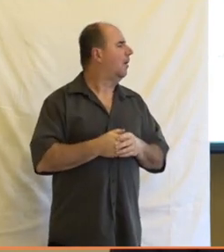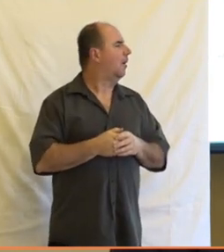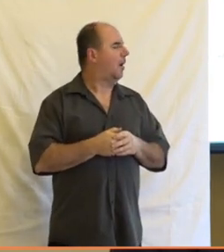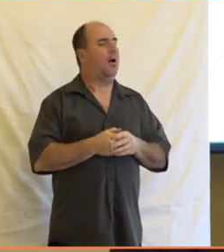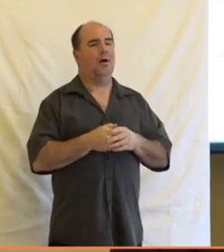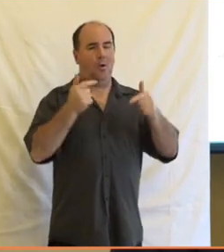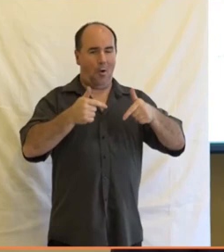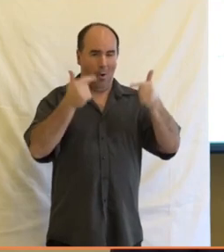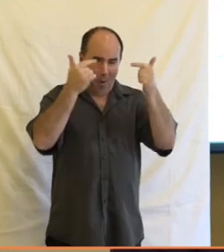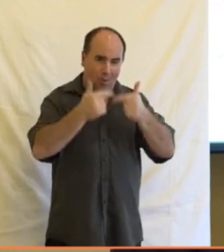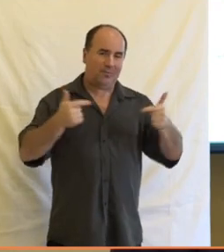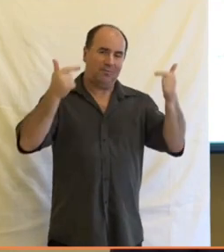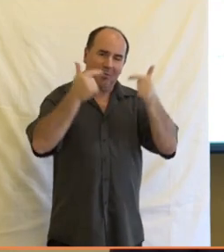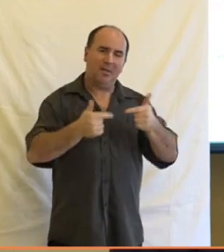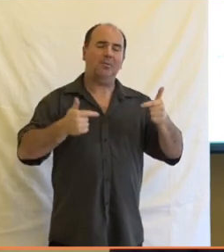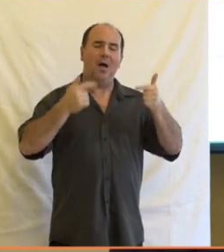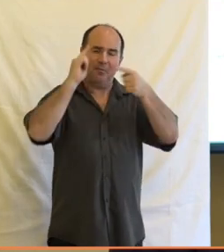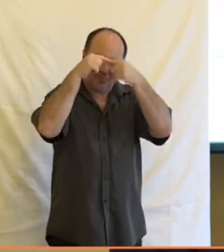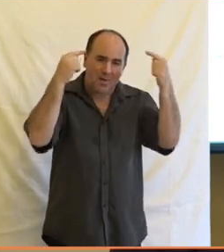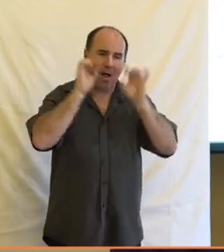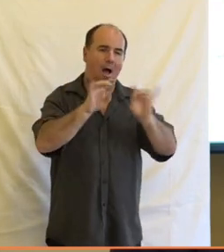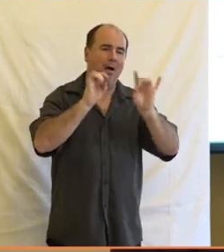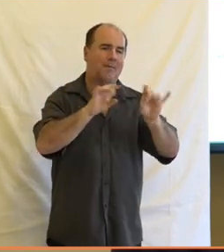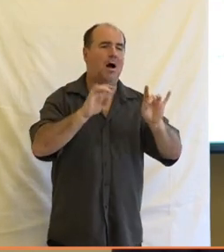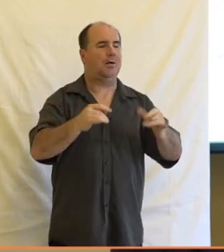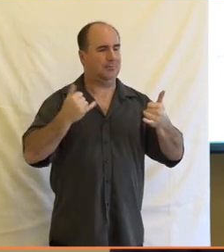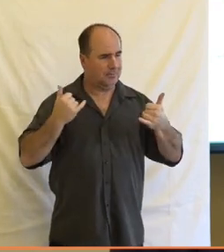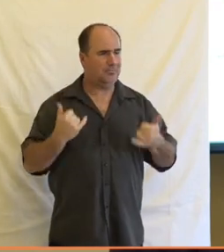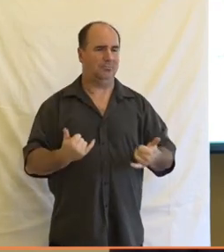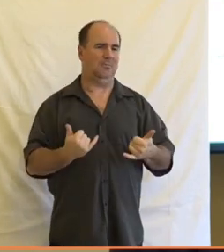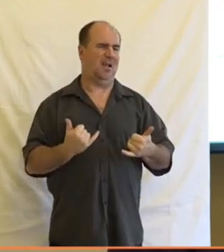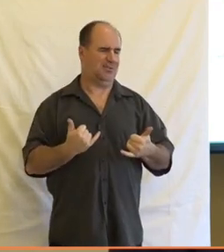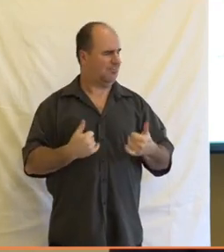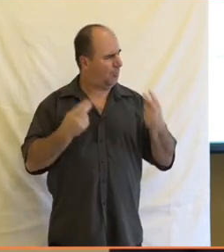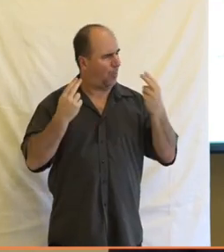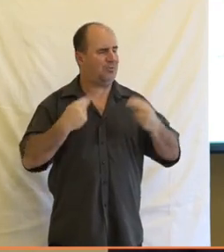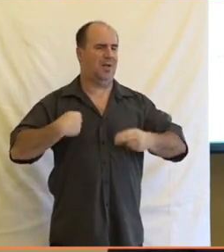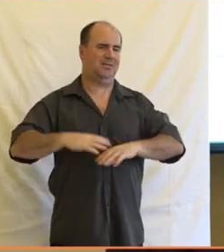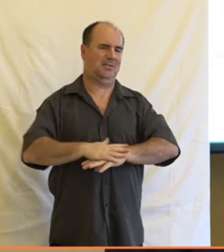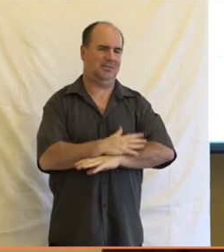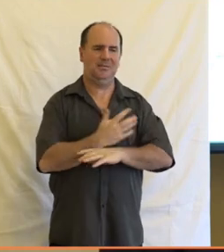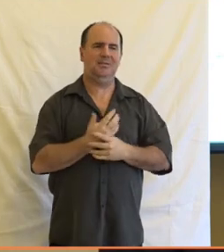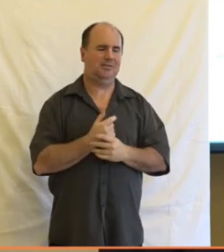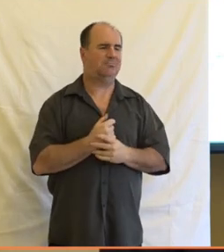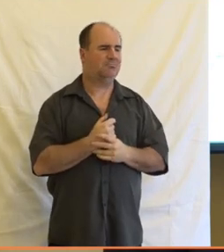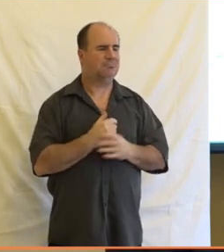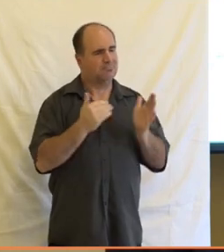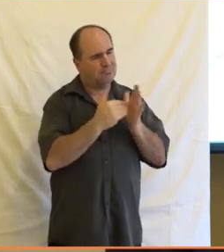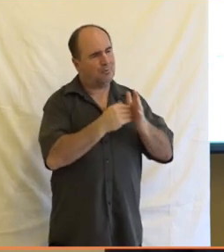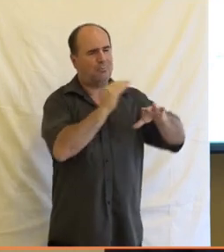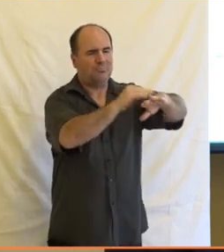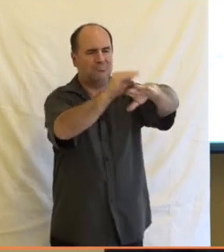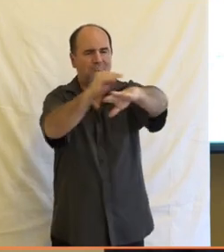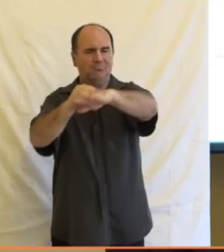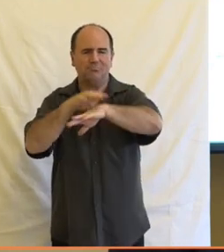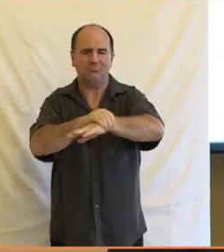a vzdělávání. Protože to si myslím, že to je to, co je potřeba pro to, aby téma